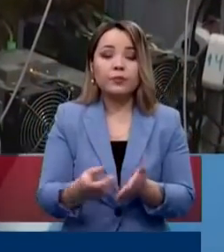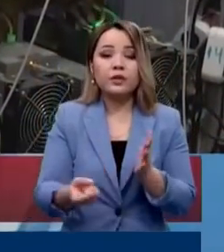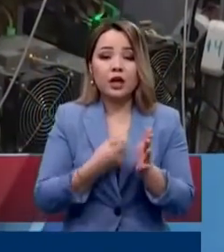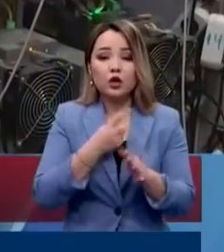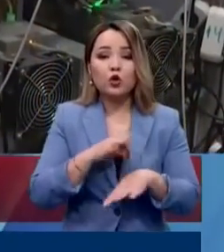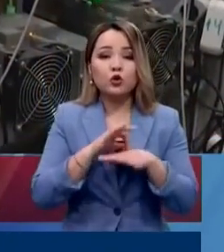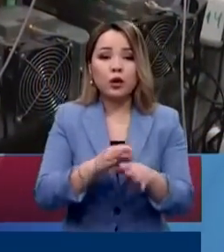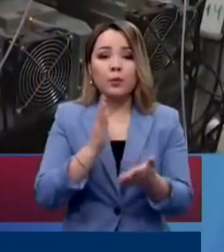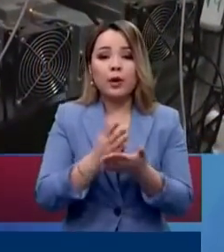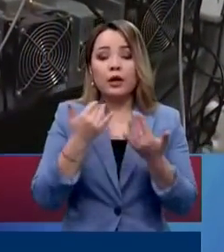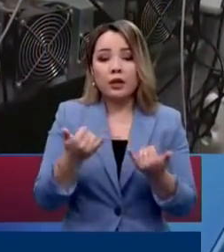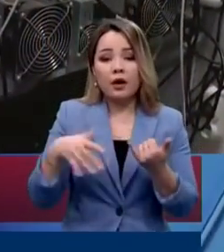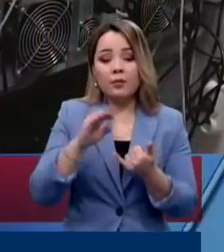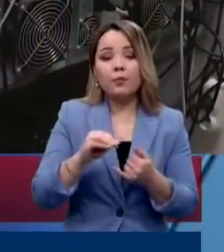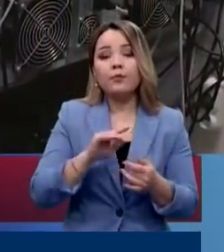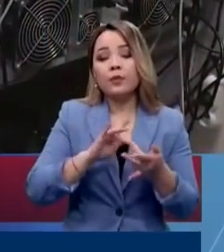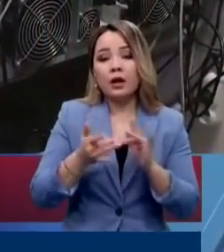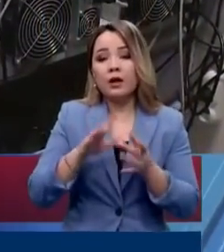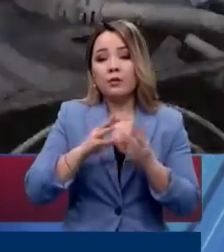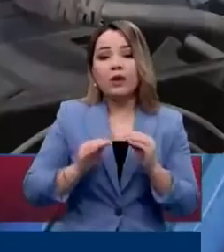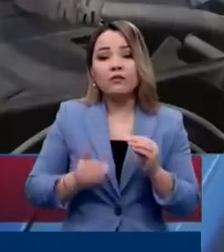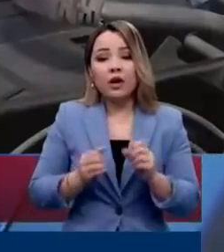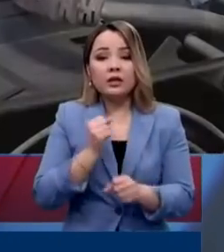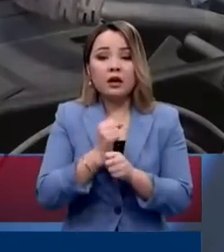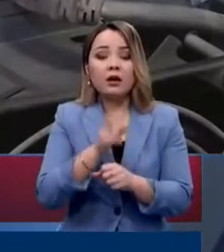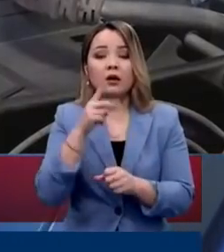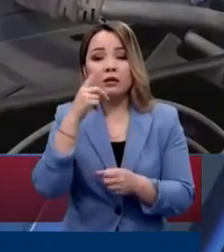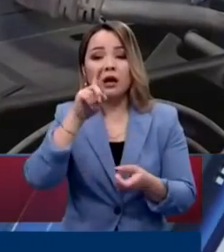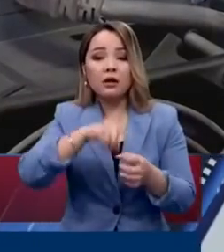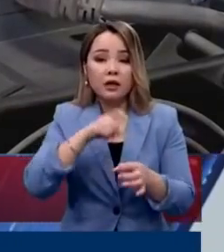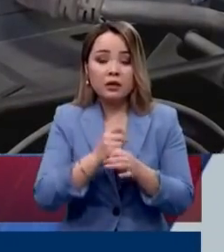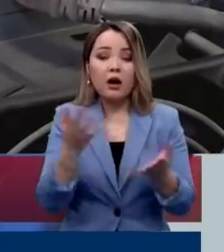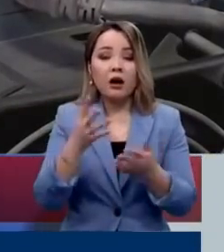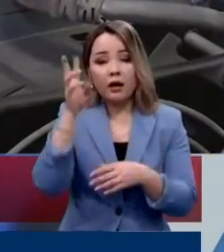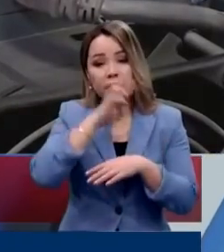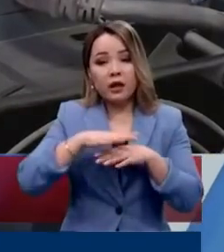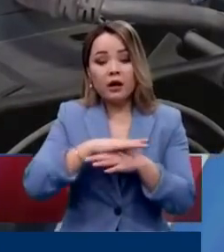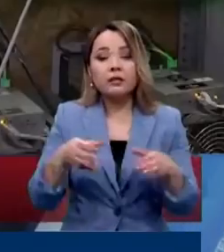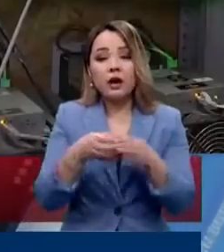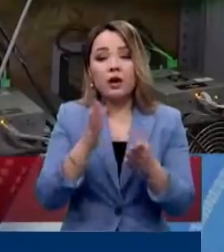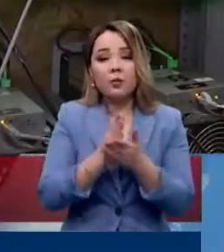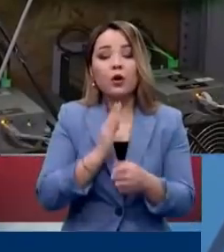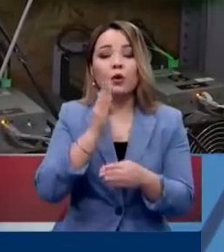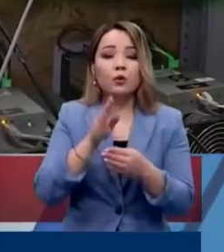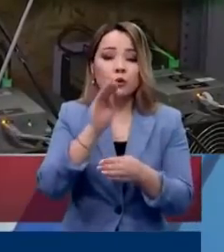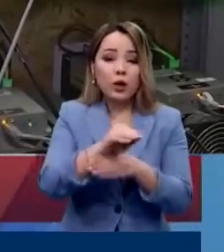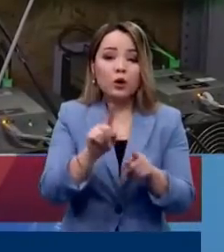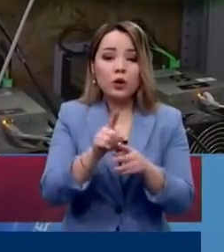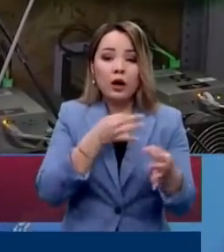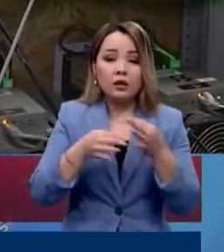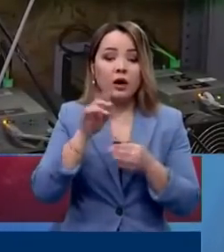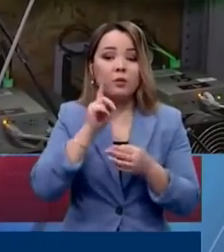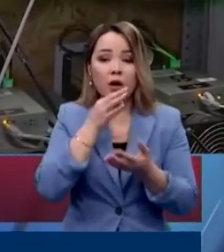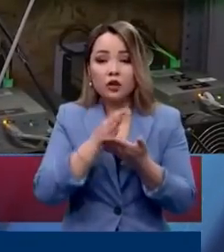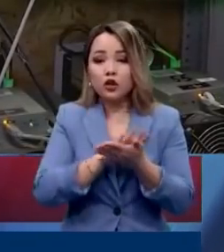Тергеу жүріп жатыр деп, майнерлік фермалардың кімнің атына тіркелгенін, қандай елдердің криптокеншілерінің үлесі барында айтпай